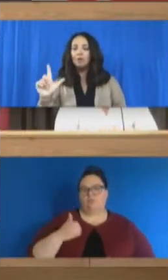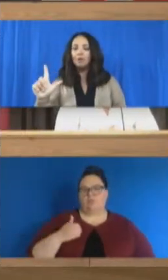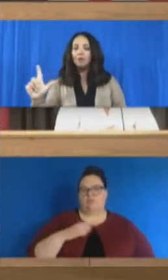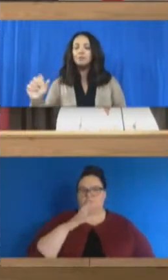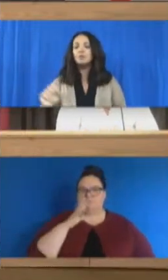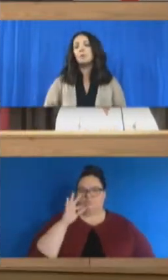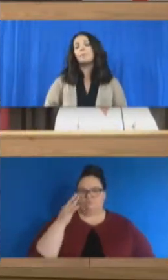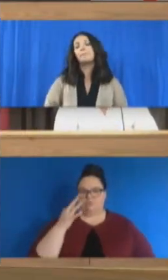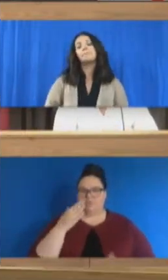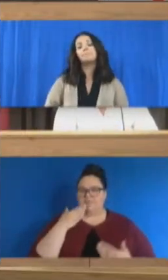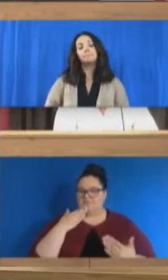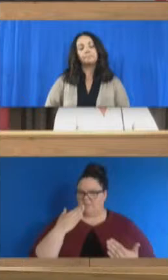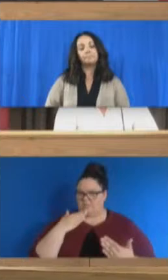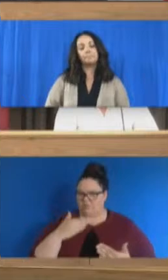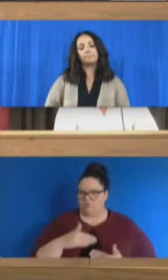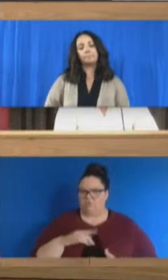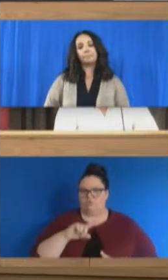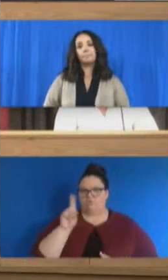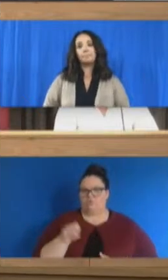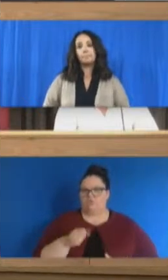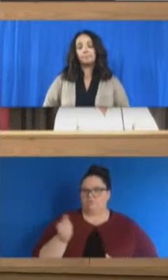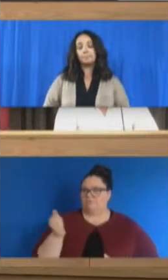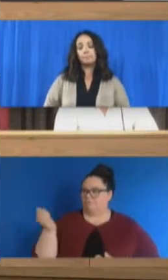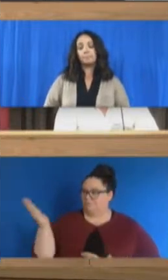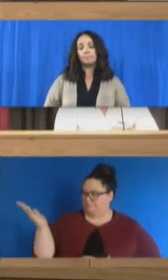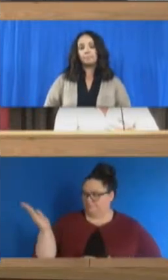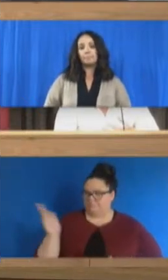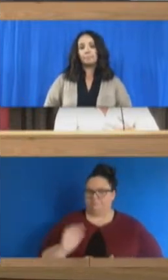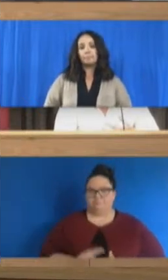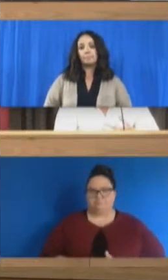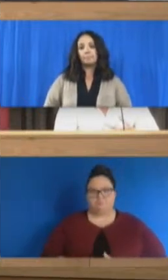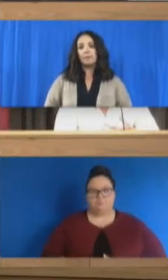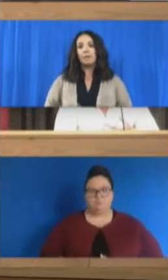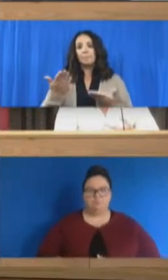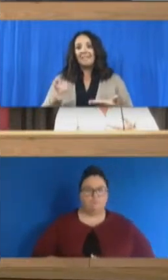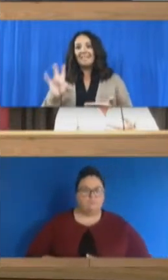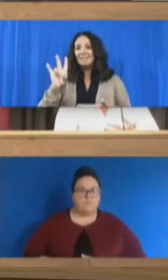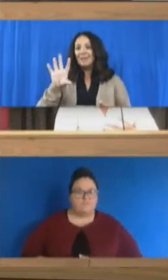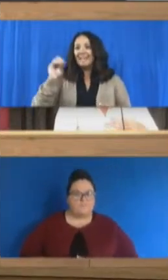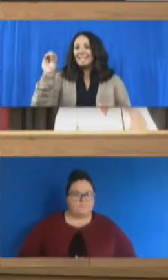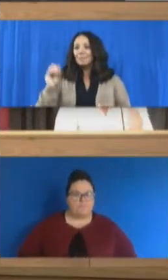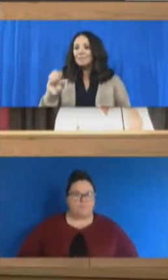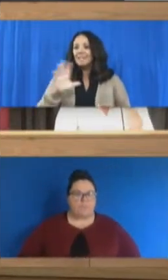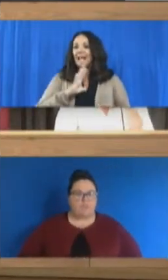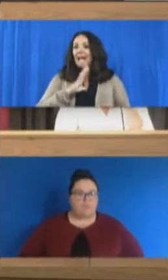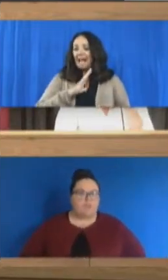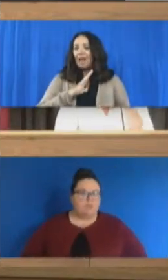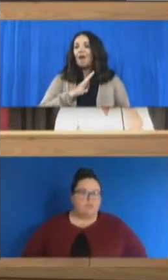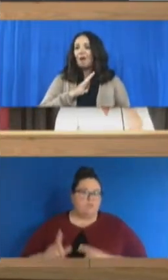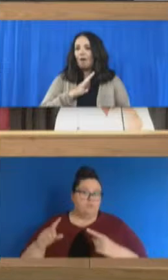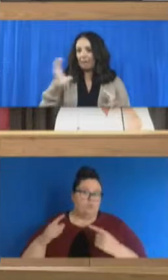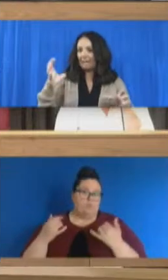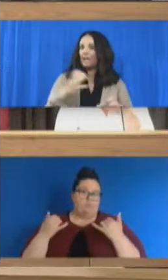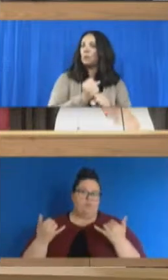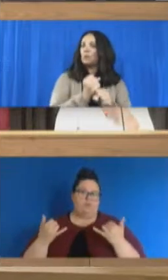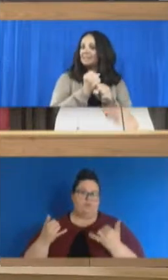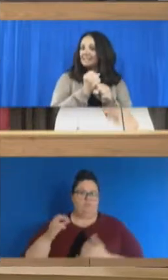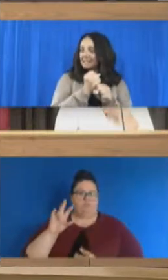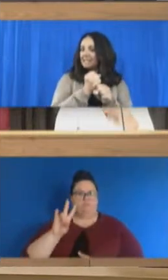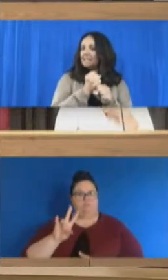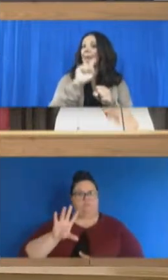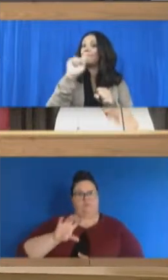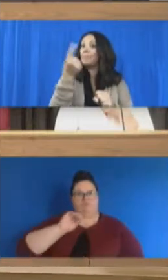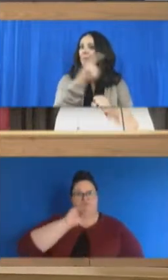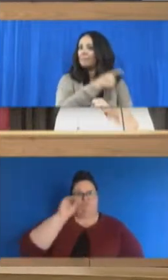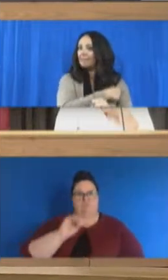vacciner? Michel, peux-tu avancer plus proche à ton micro puis relire ta question comme il faut? Je m'excuse.